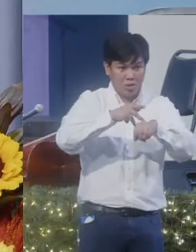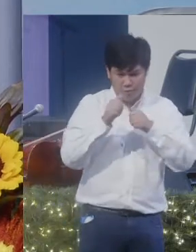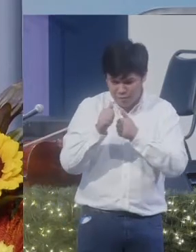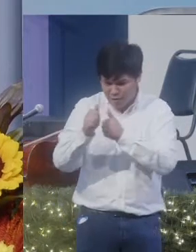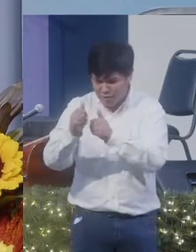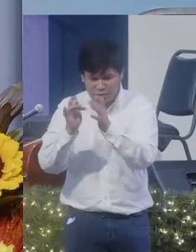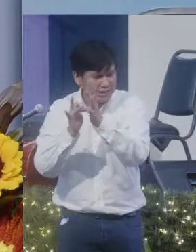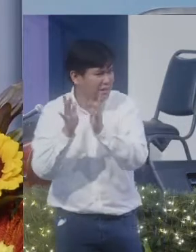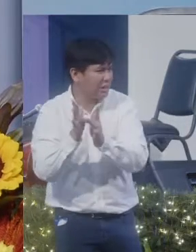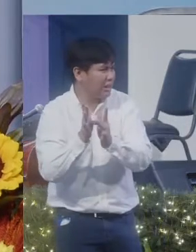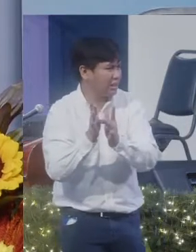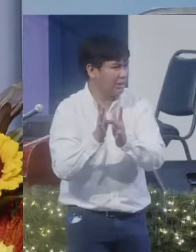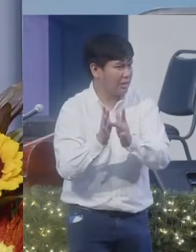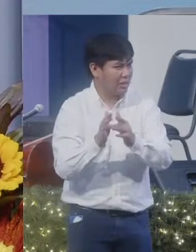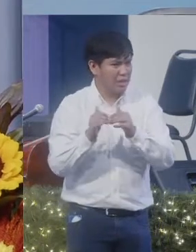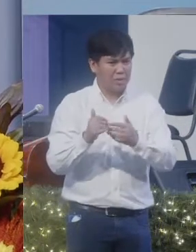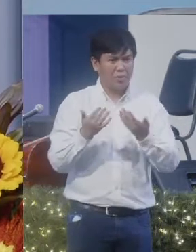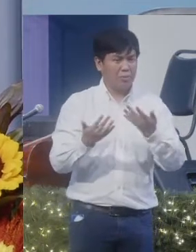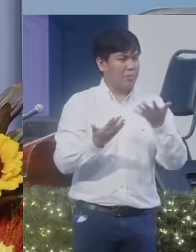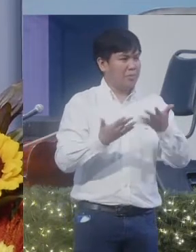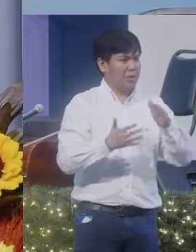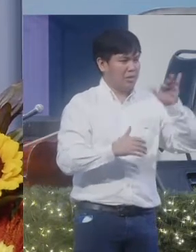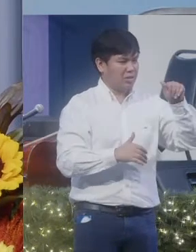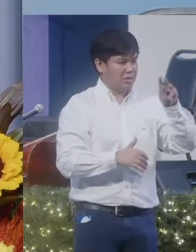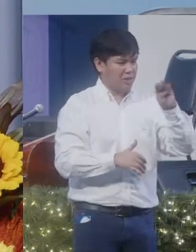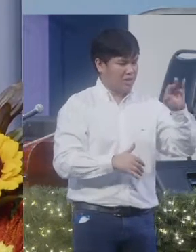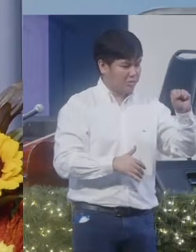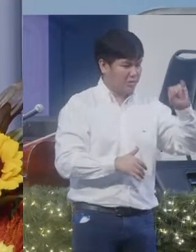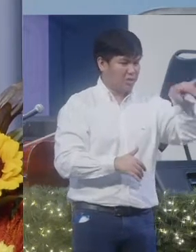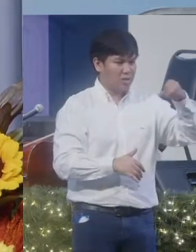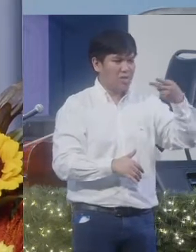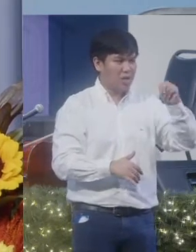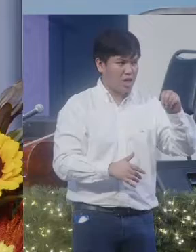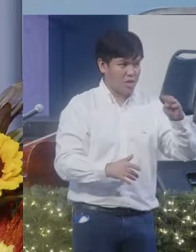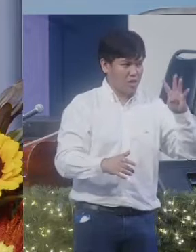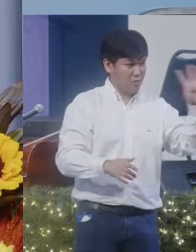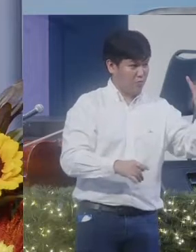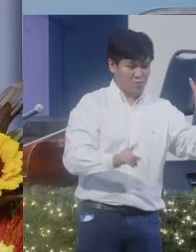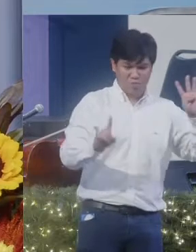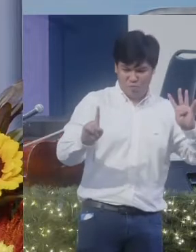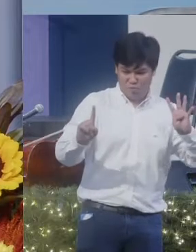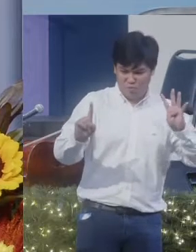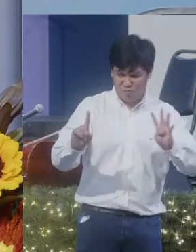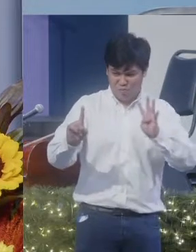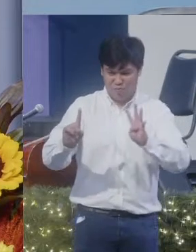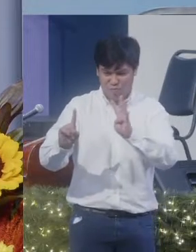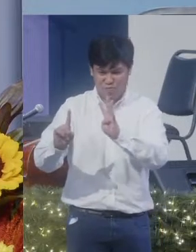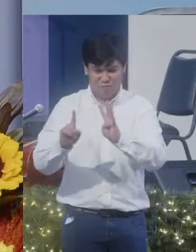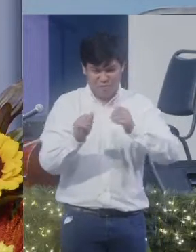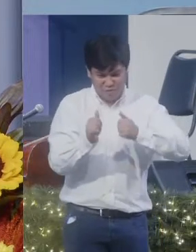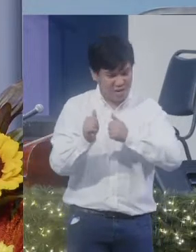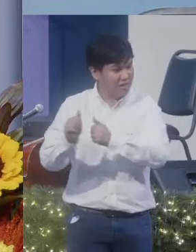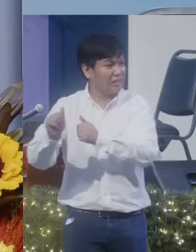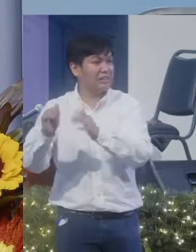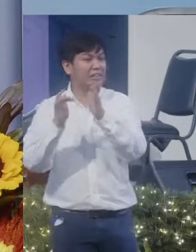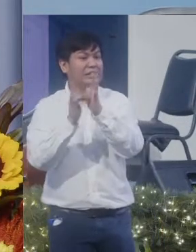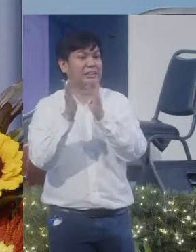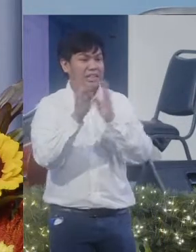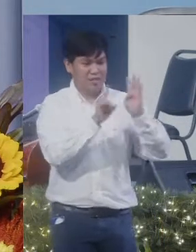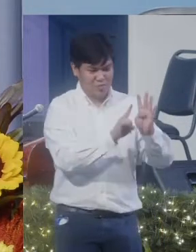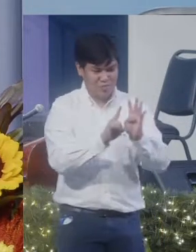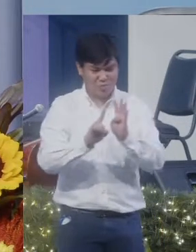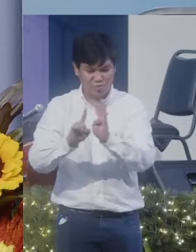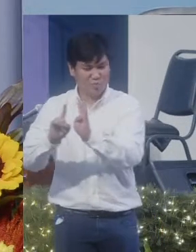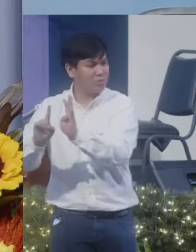si Andrew, kasama na rin siguro si James at si John, ay nakikinig na at sumusunod na kay